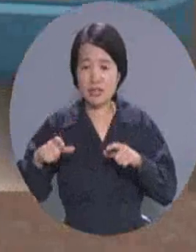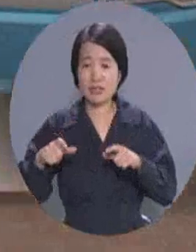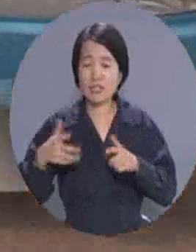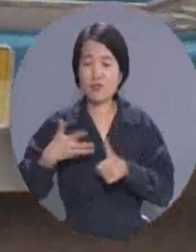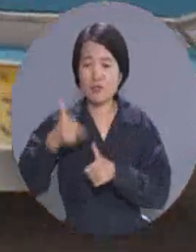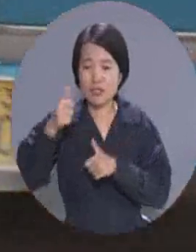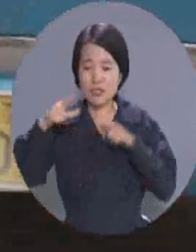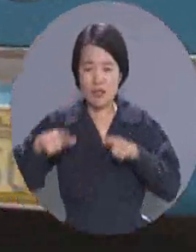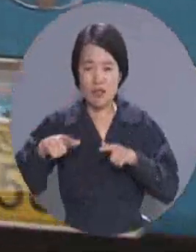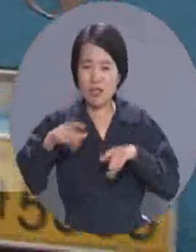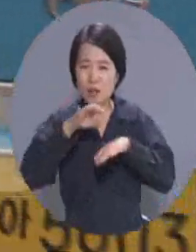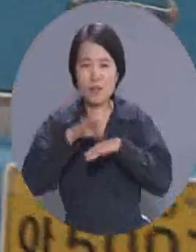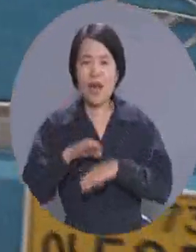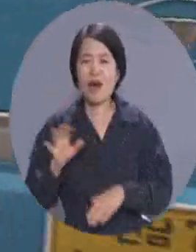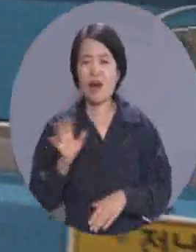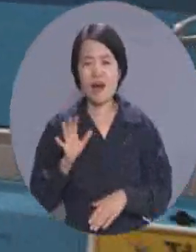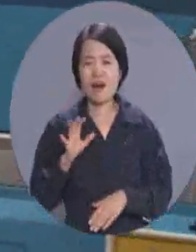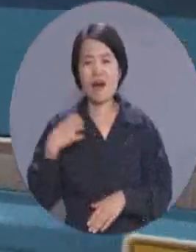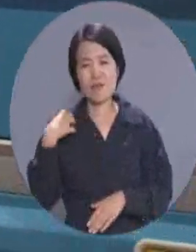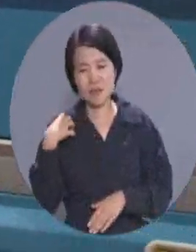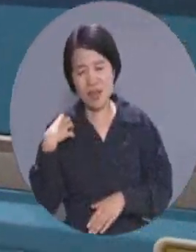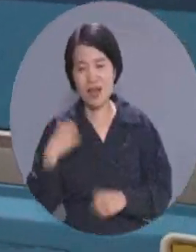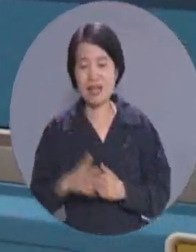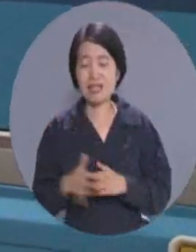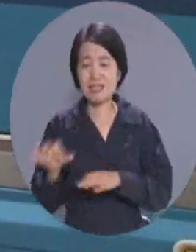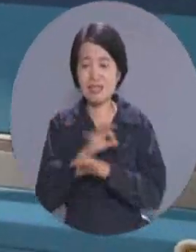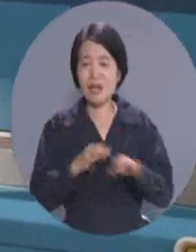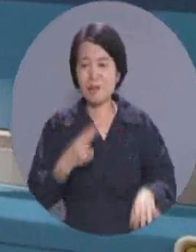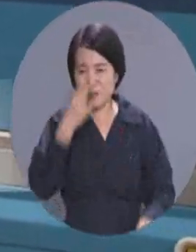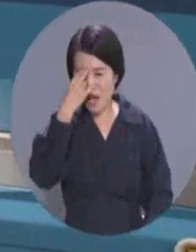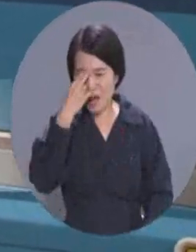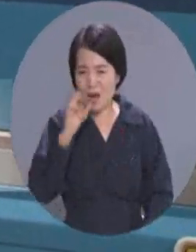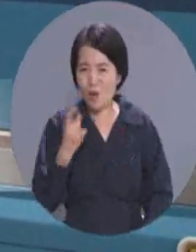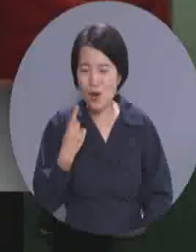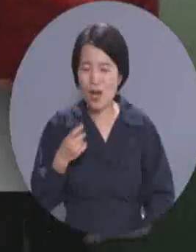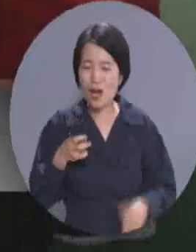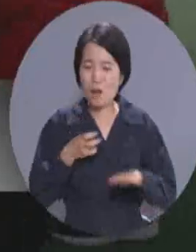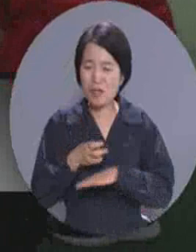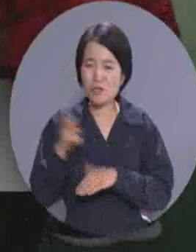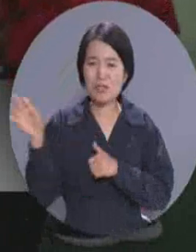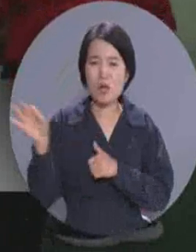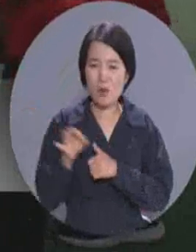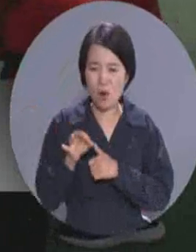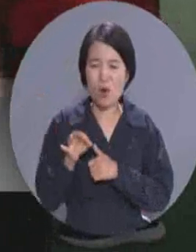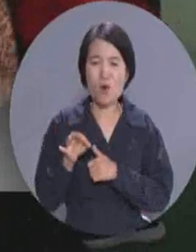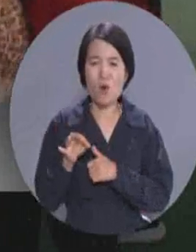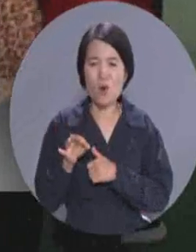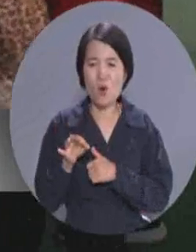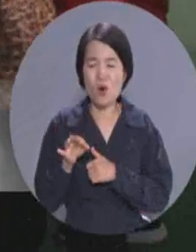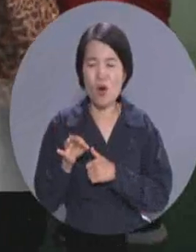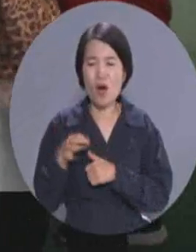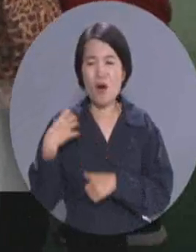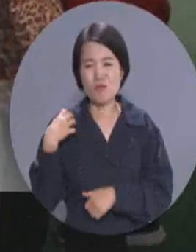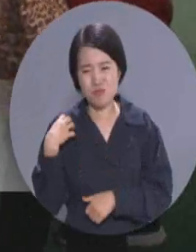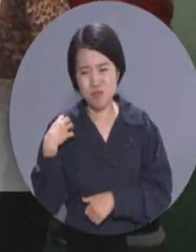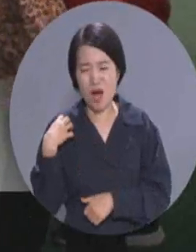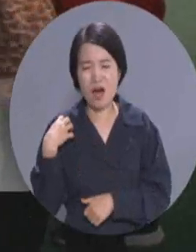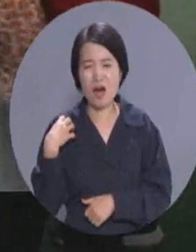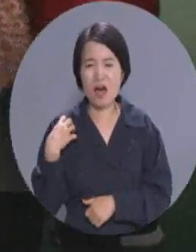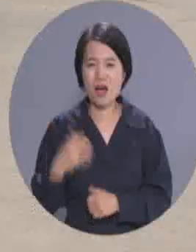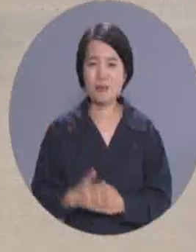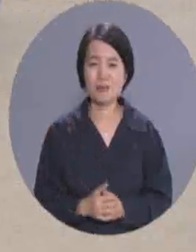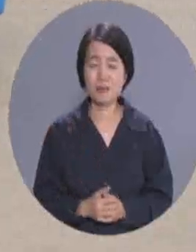지자체는 엄두를 내지 못하고 있습니다. 재정 상황이 열악해 버스 업체에 보전해줘야 할 요금이 큰 부담이기